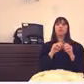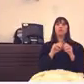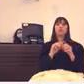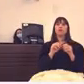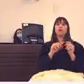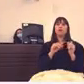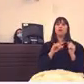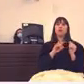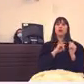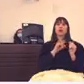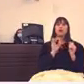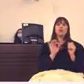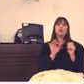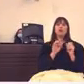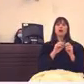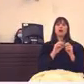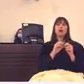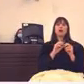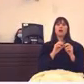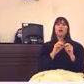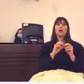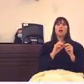בעניין של